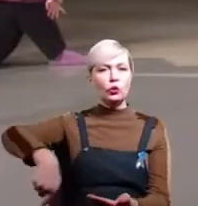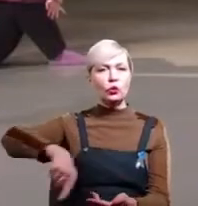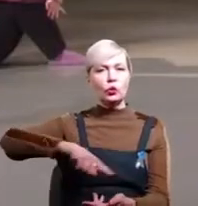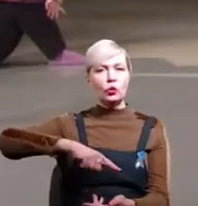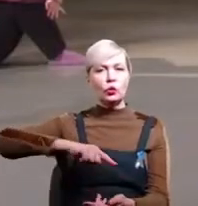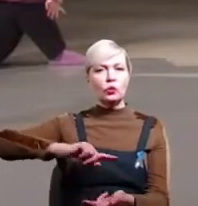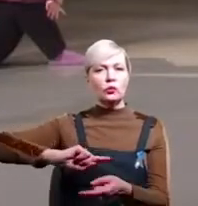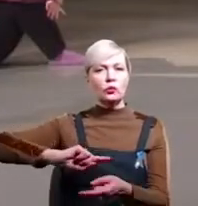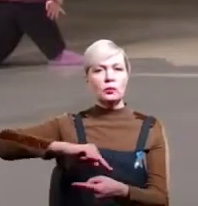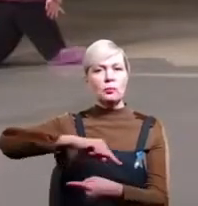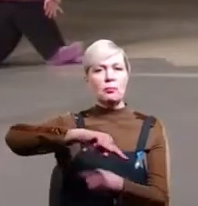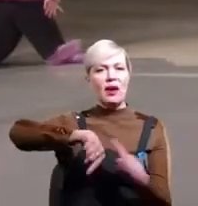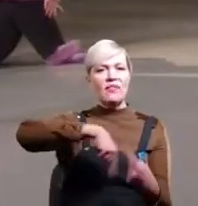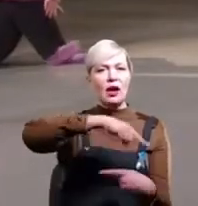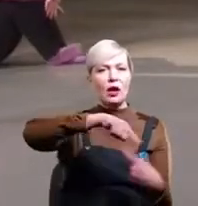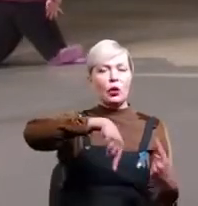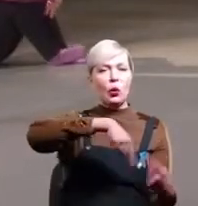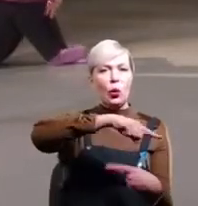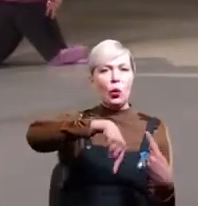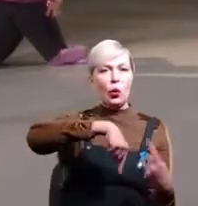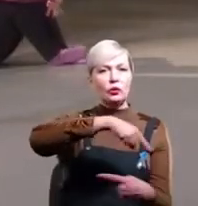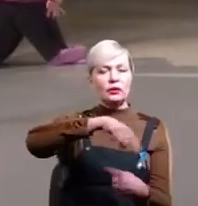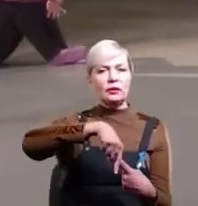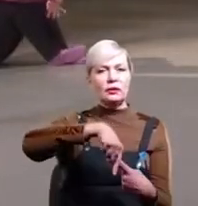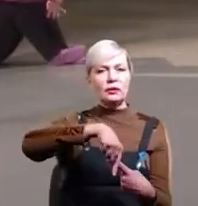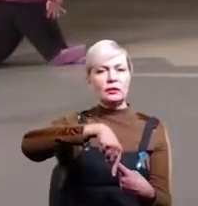поворот, и